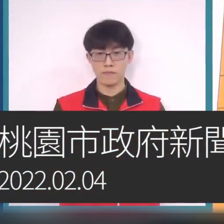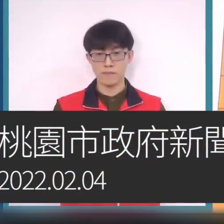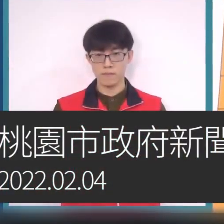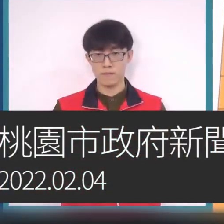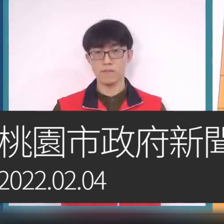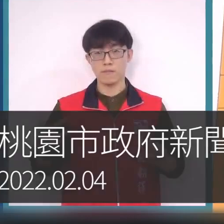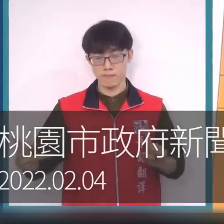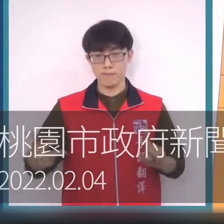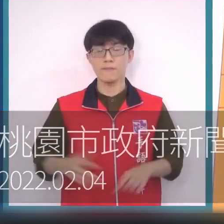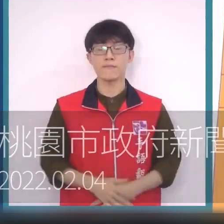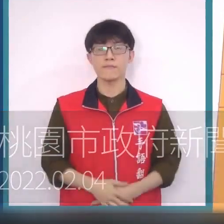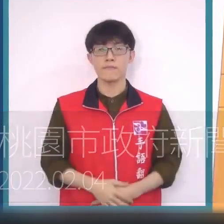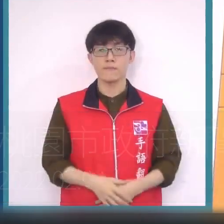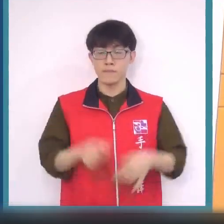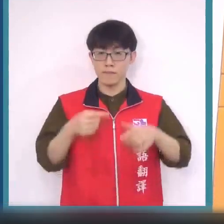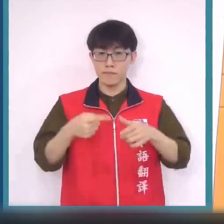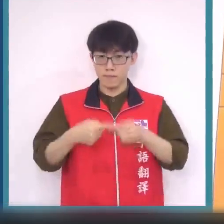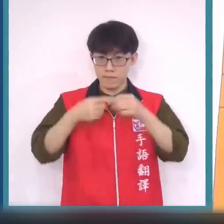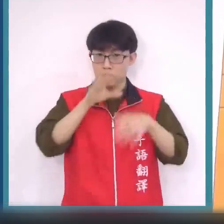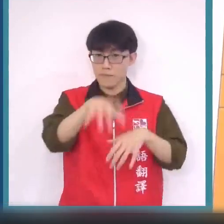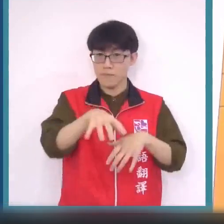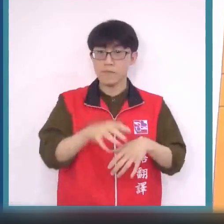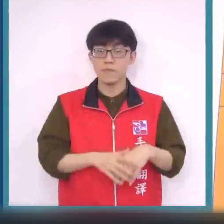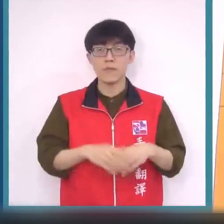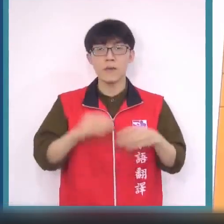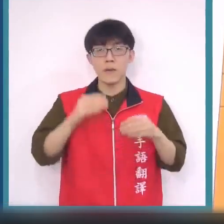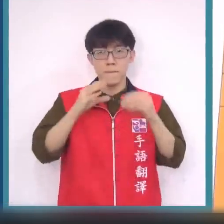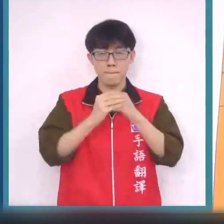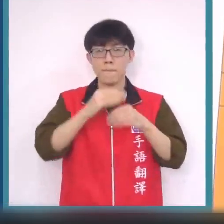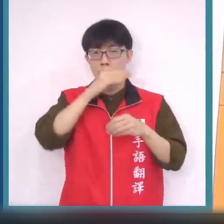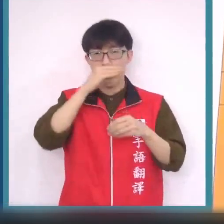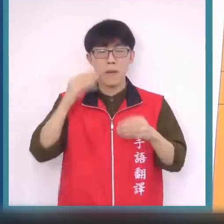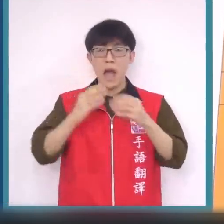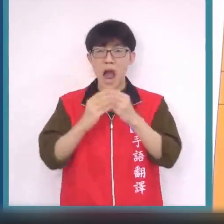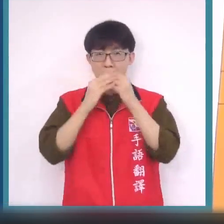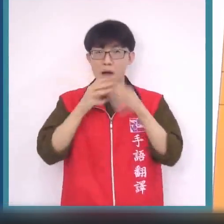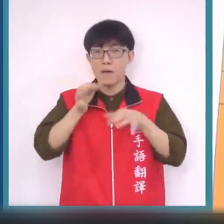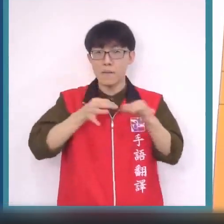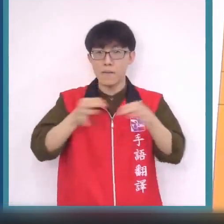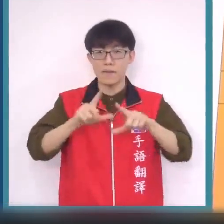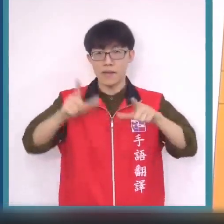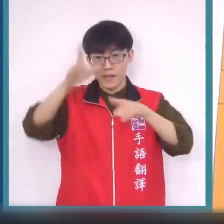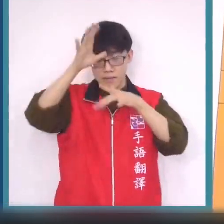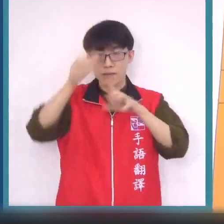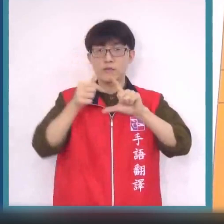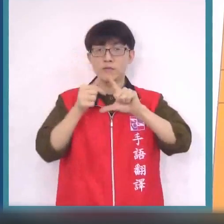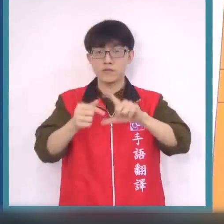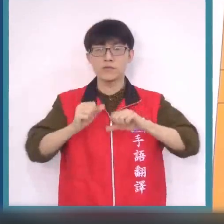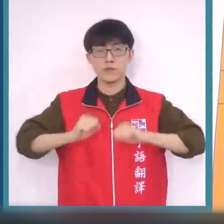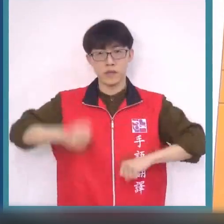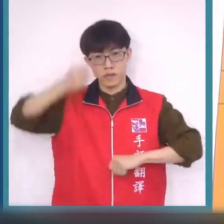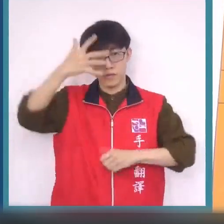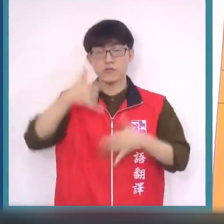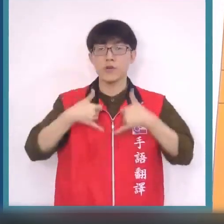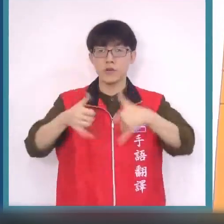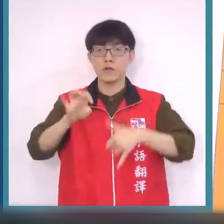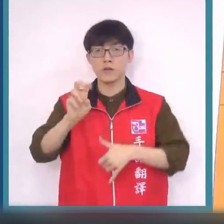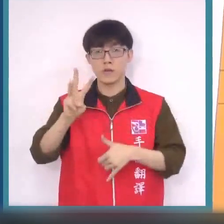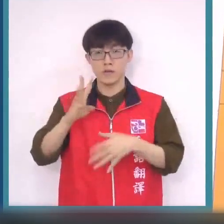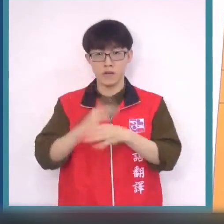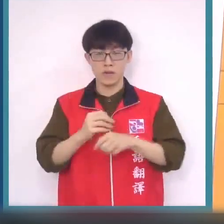18977、19025、19028、19152、19155、19156、19157。那第一个地点是麦斯汉堡，那麦斯汉堡是在大溪区康庄路43号，那